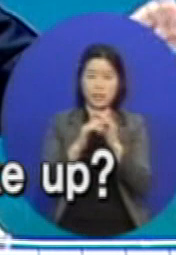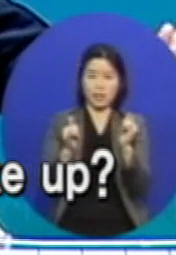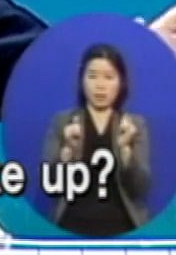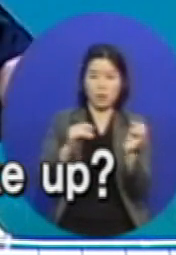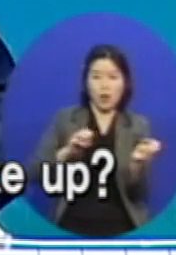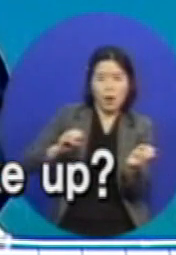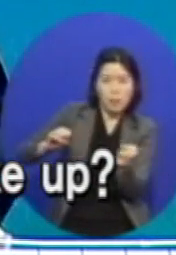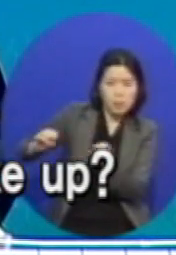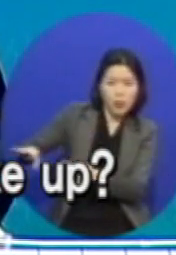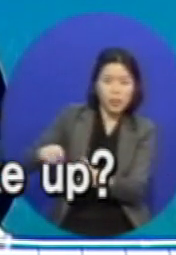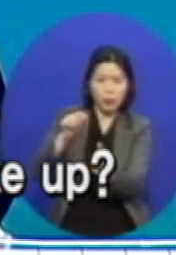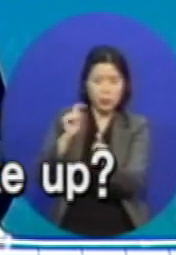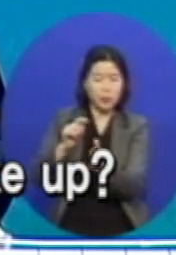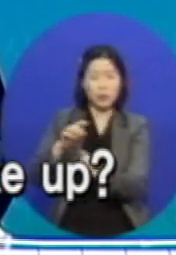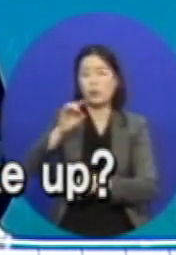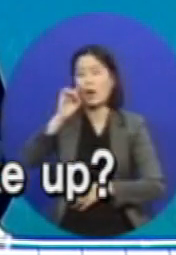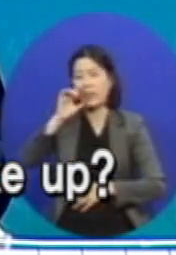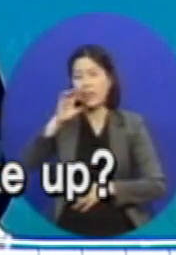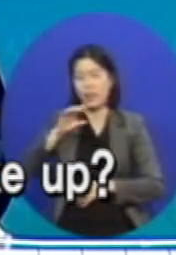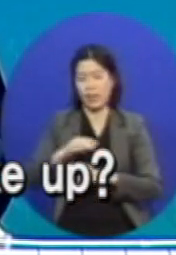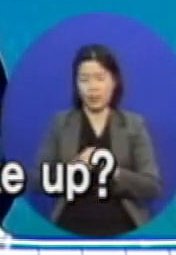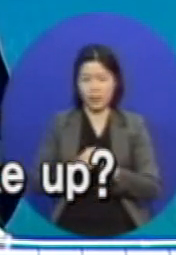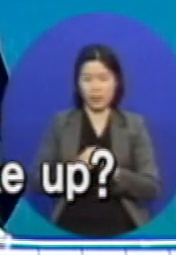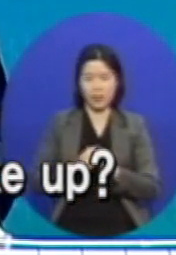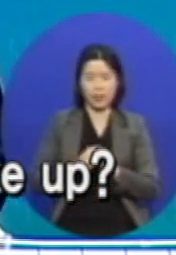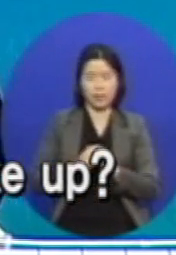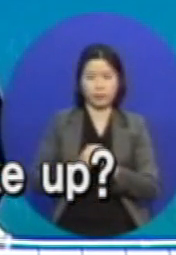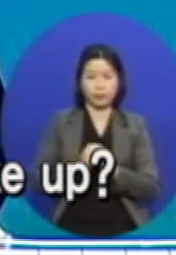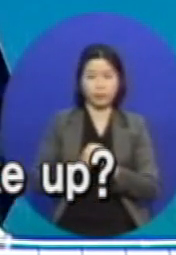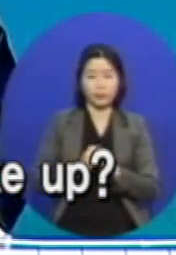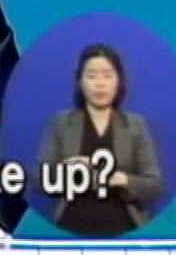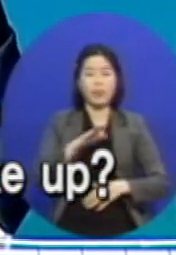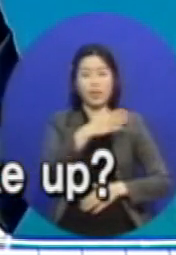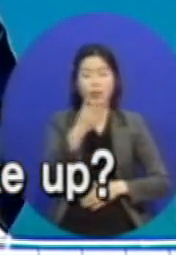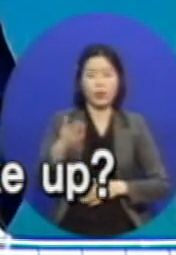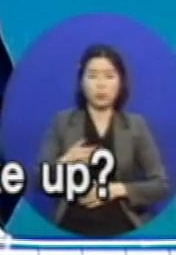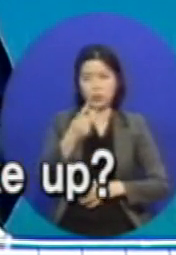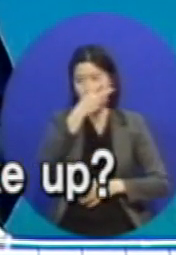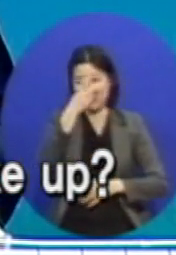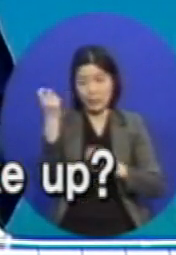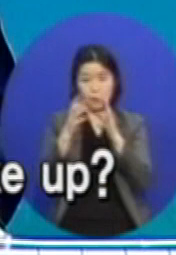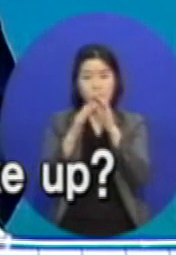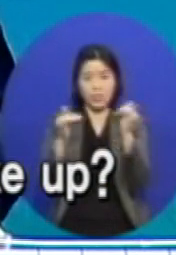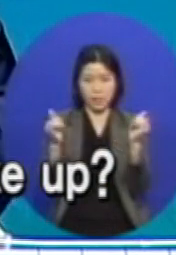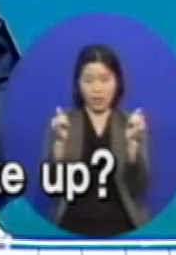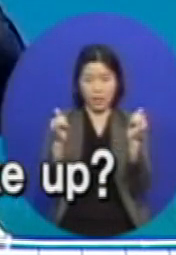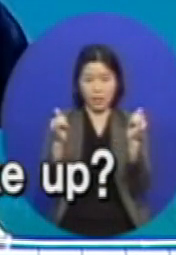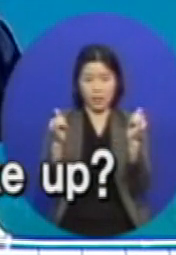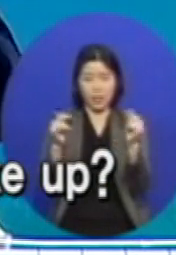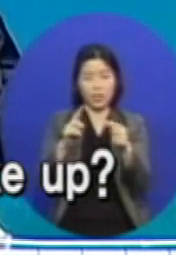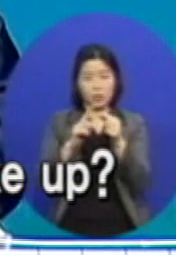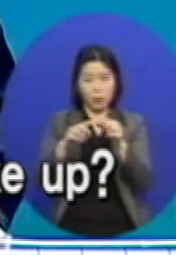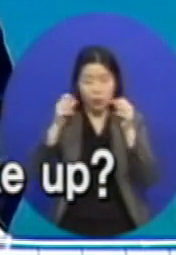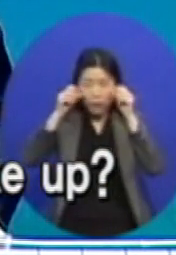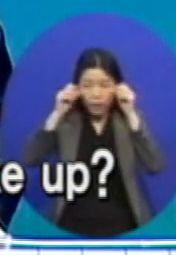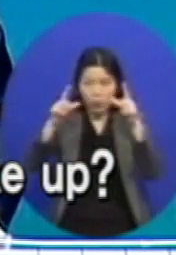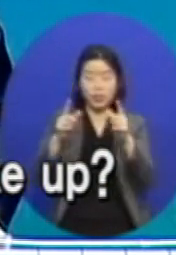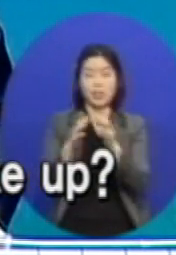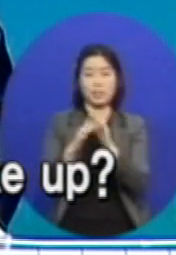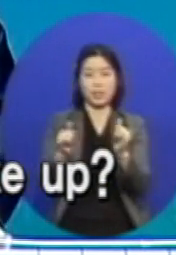버리네 올해도 못 버리지는 거죠 여러분 잠든 자와 이 깨어난 자에